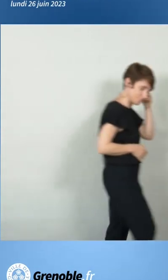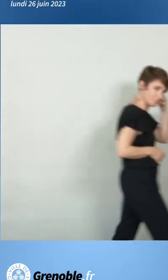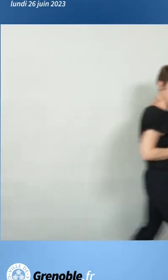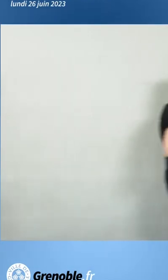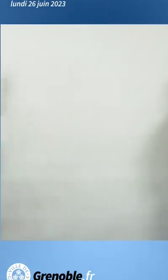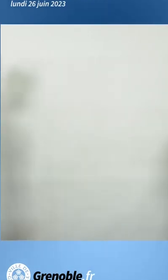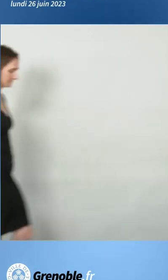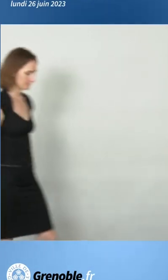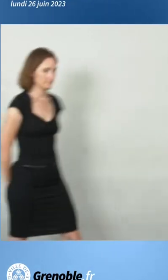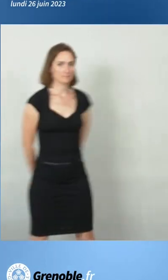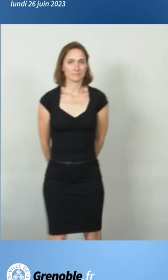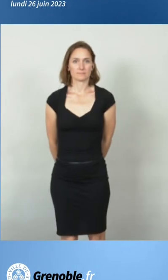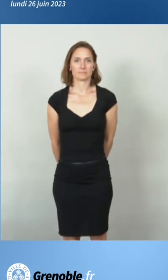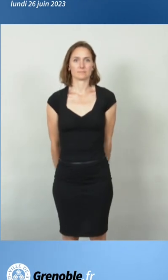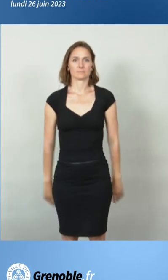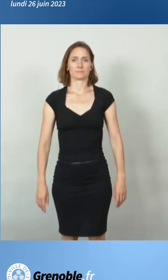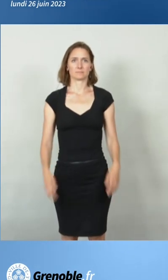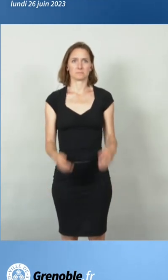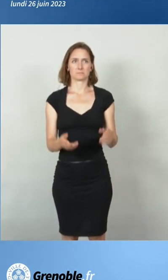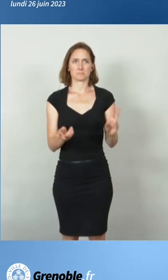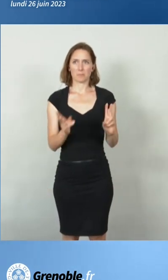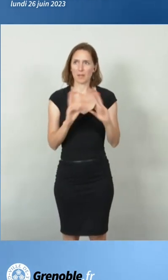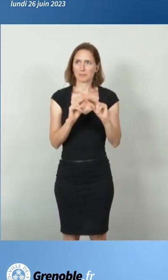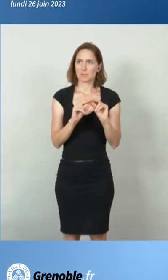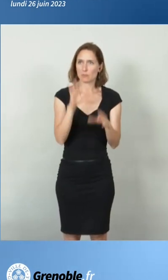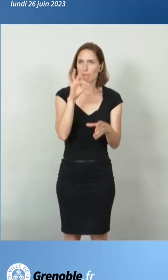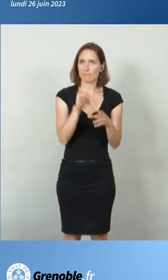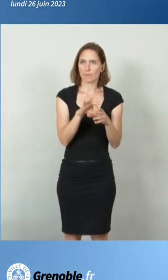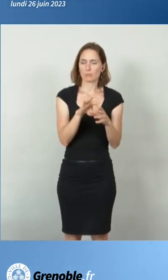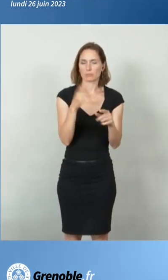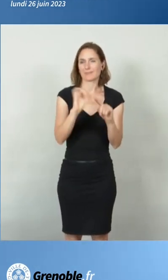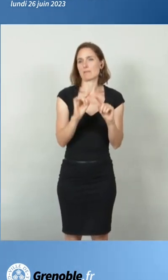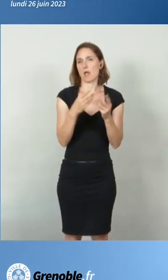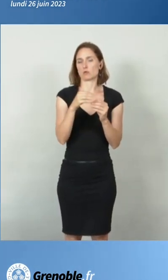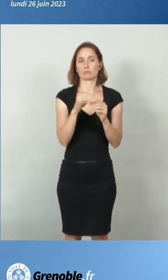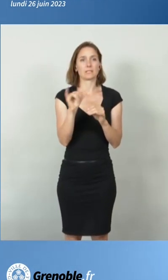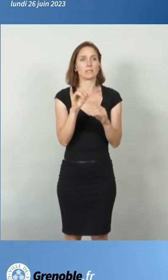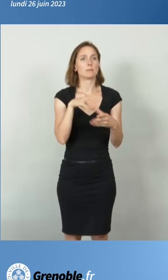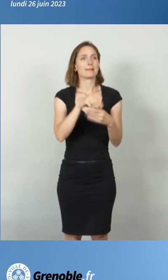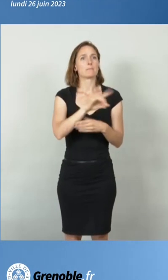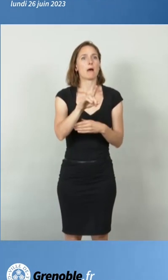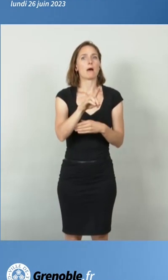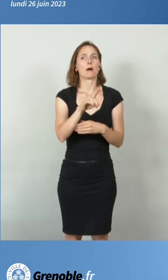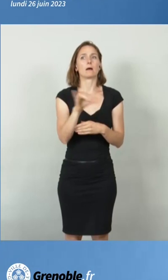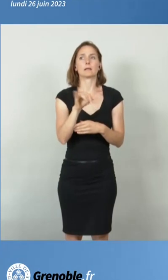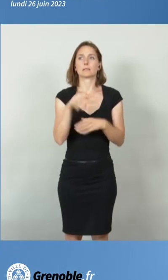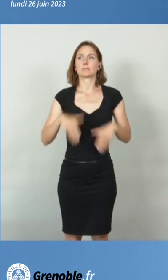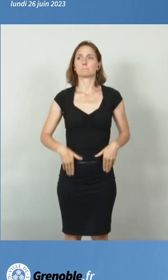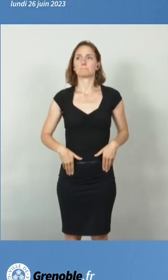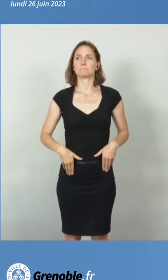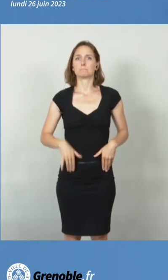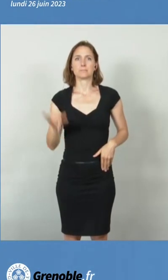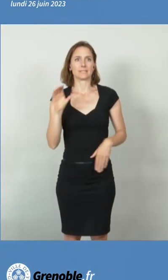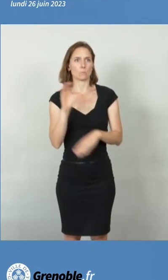du coup si il va avoir une explication de votre je vais détailler donc qui ne prend pas par ovote qui s'abstient qui vote